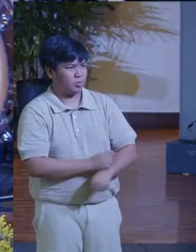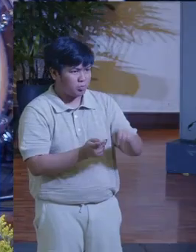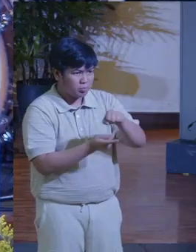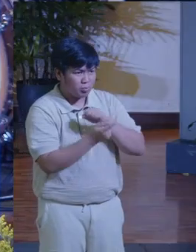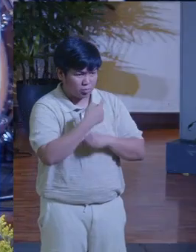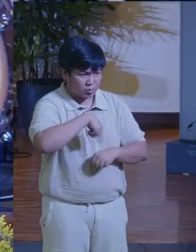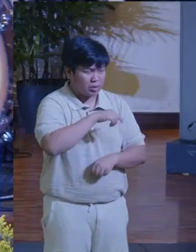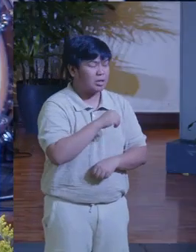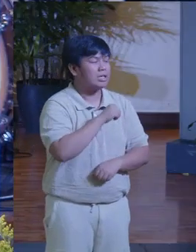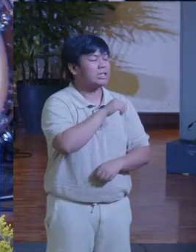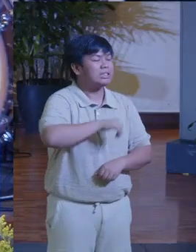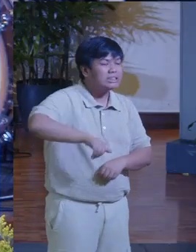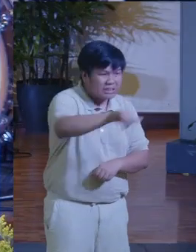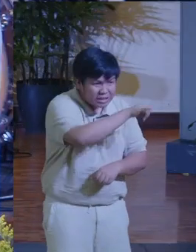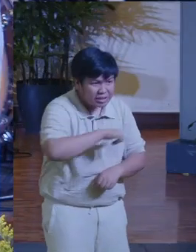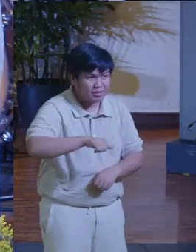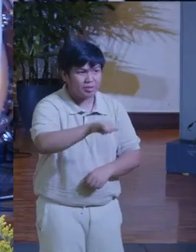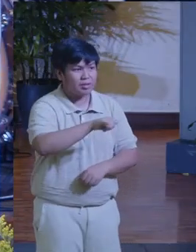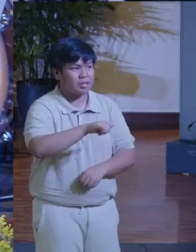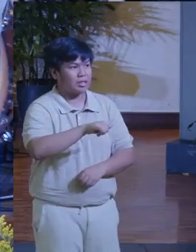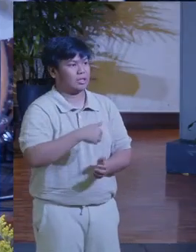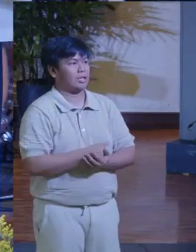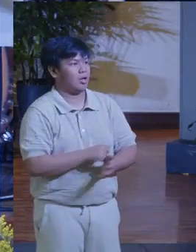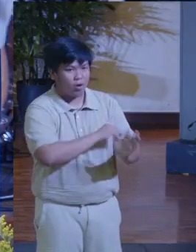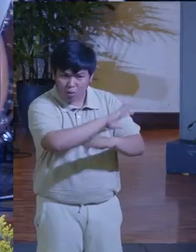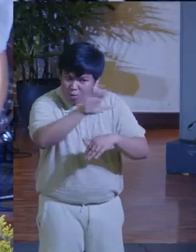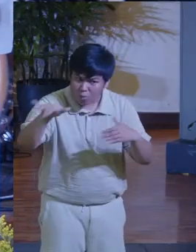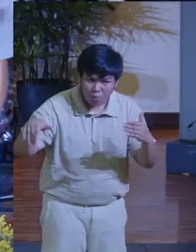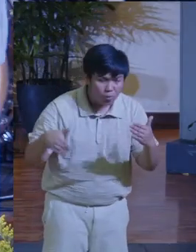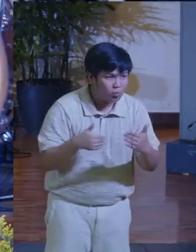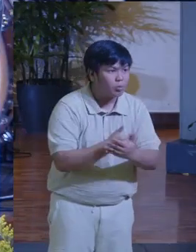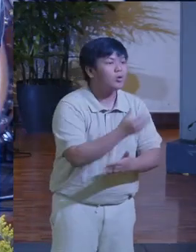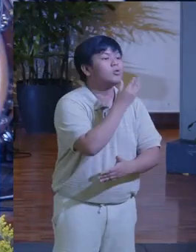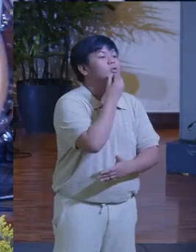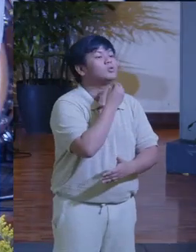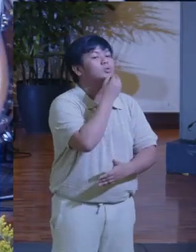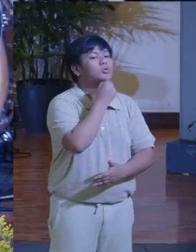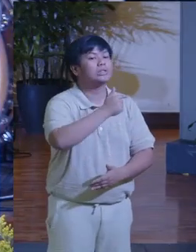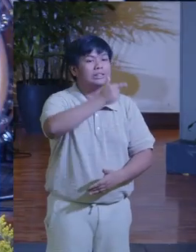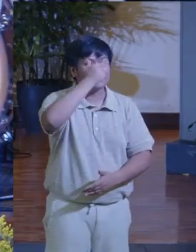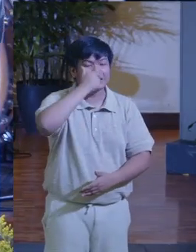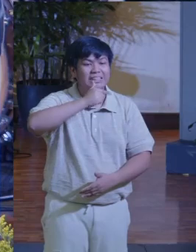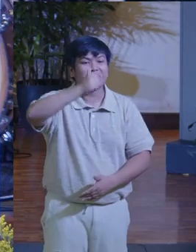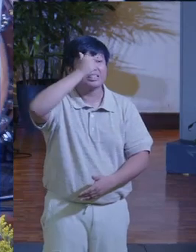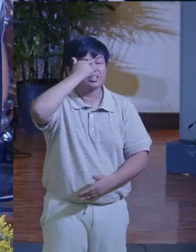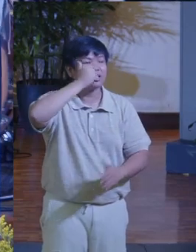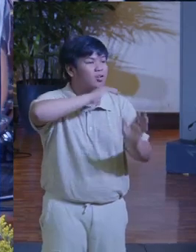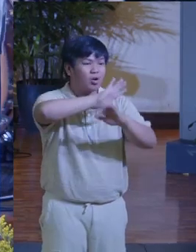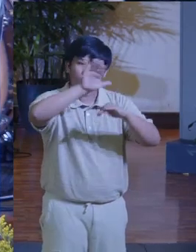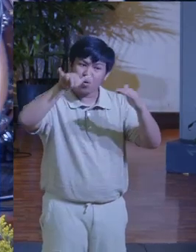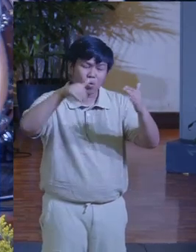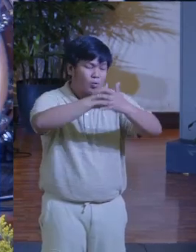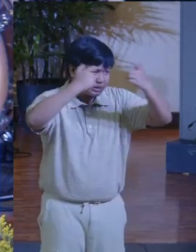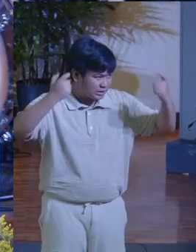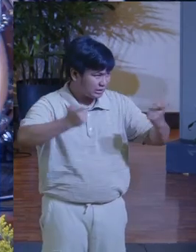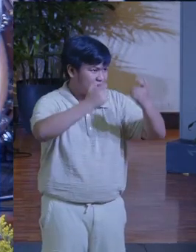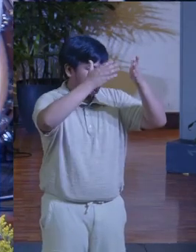niya. For we have already charged that all, both Jews and Greeks, are under sin.